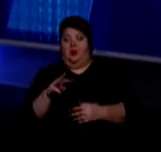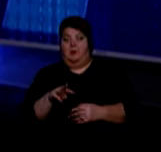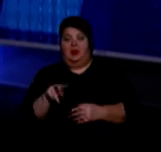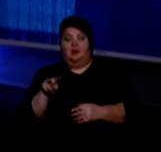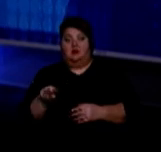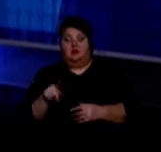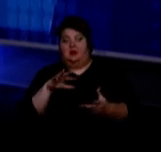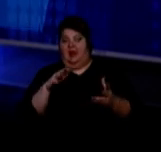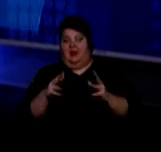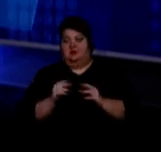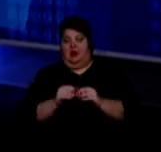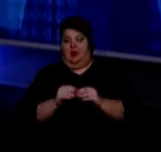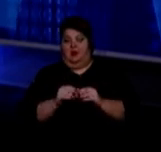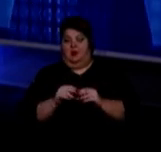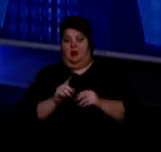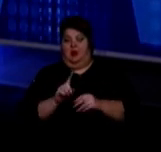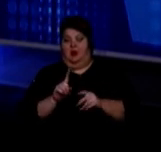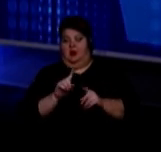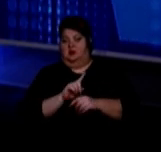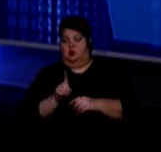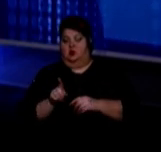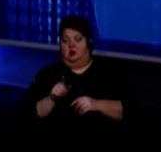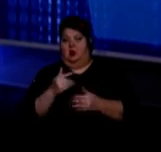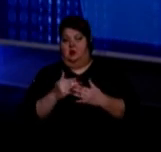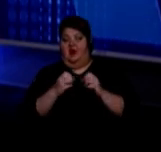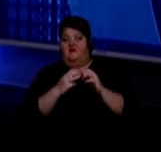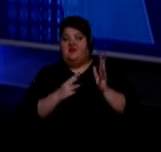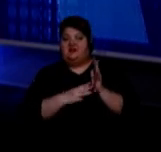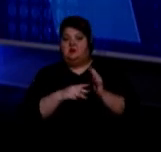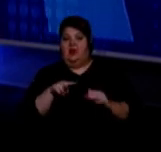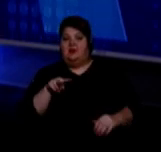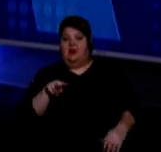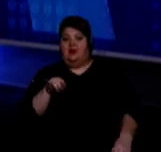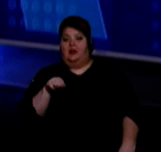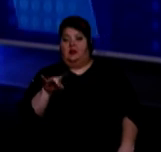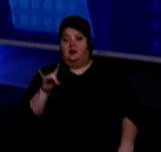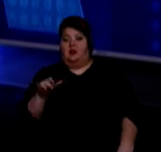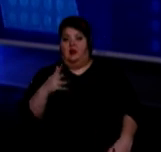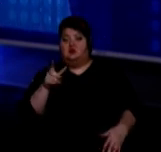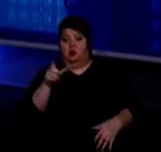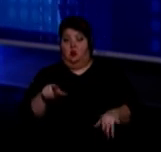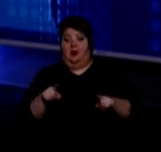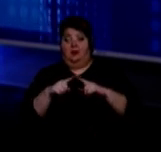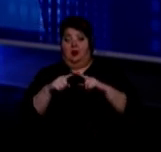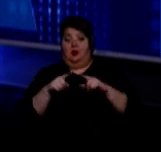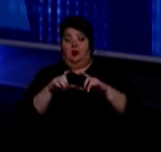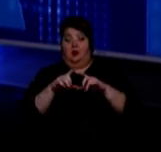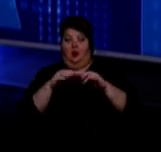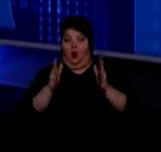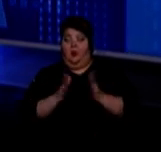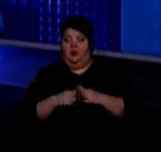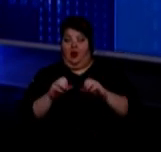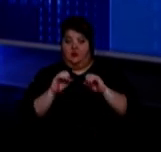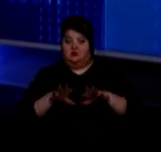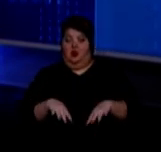це загальноприйнята доза. В прорахунку це десь 18 літрів. Якщо людина цей об'єм здала, їм присвоюється